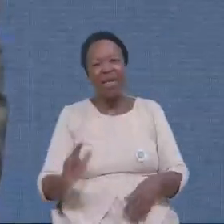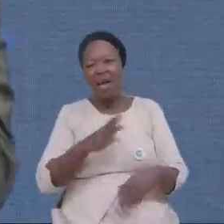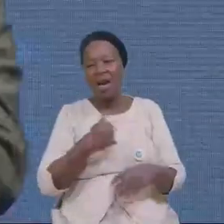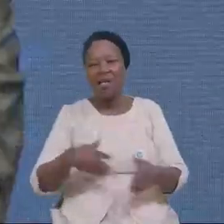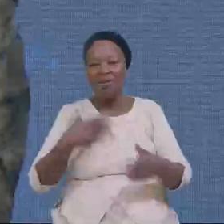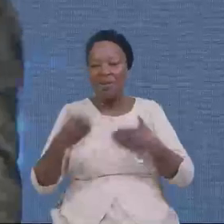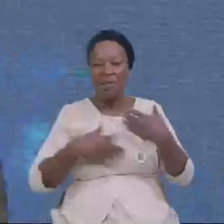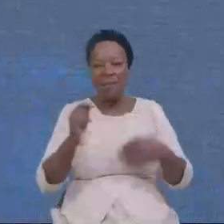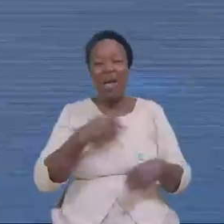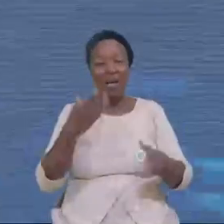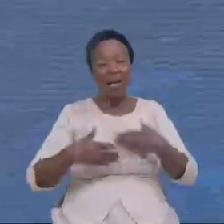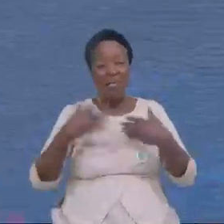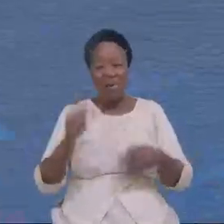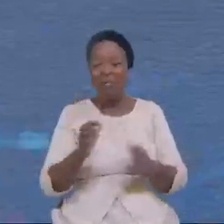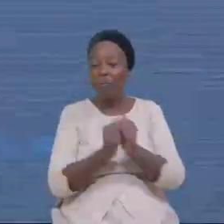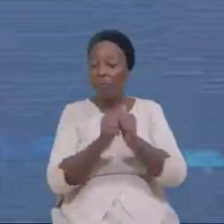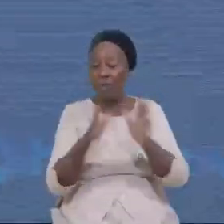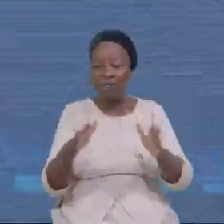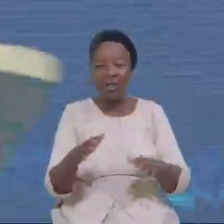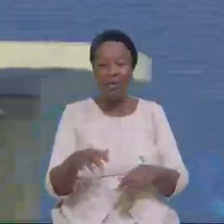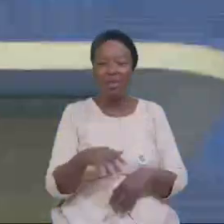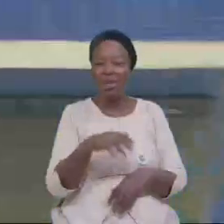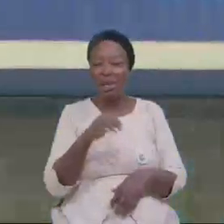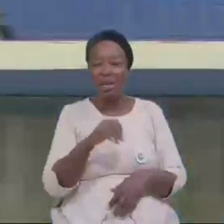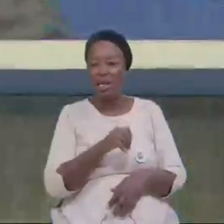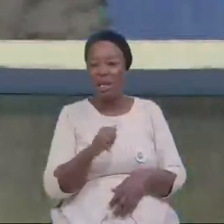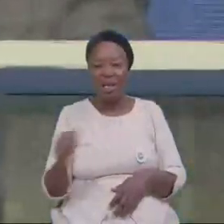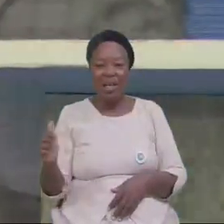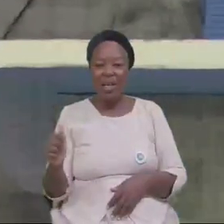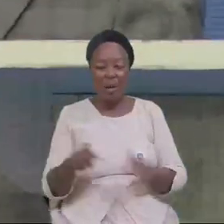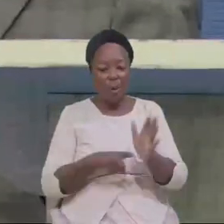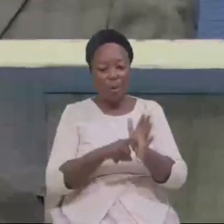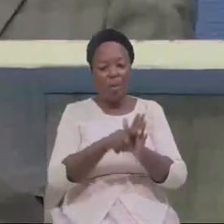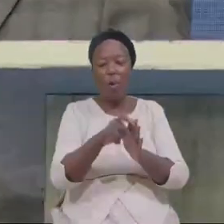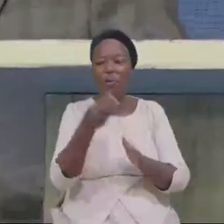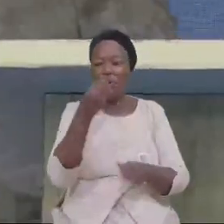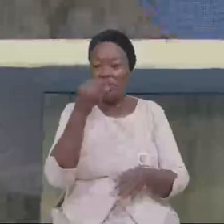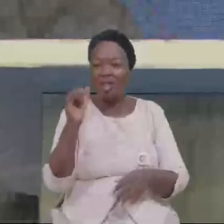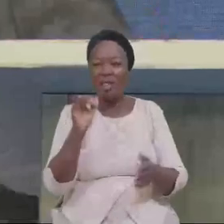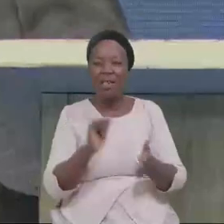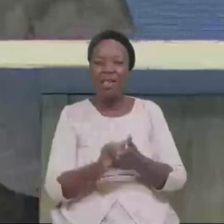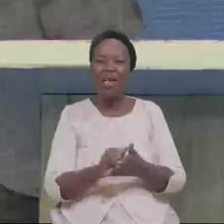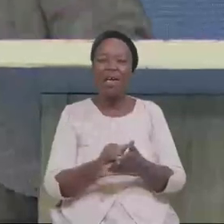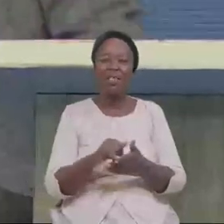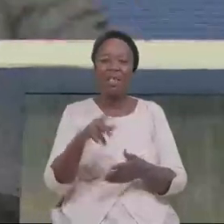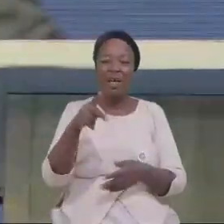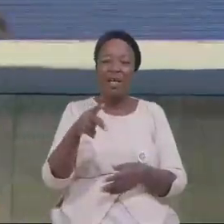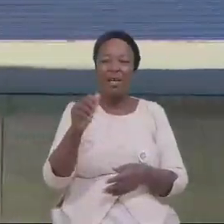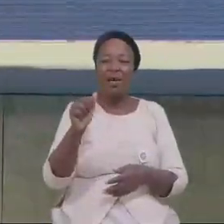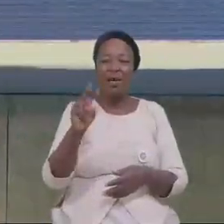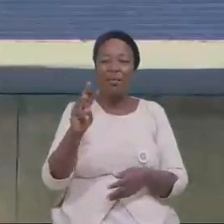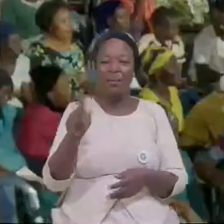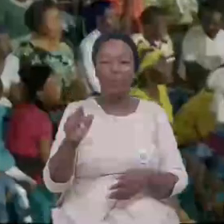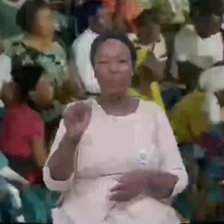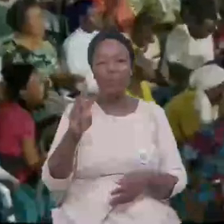Joyeusement, sans qu'un ver ne ronge ta papaye avant qu'elle ne tombe.